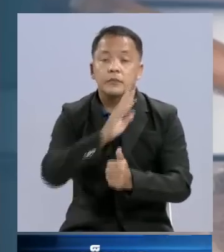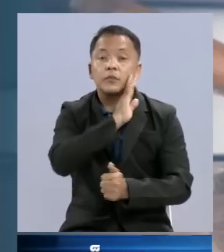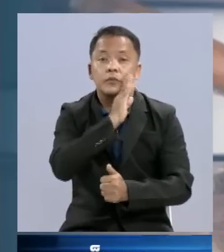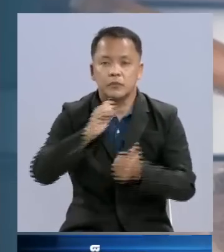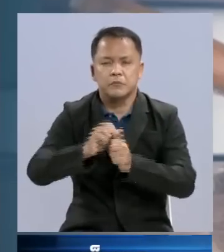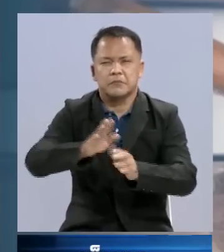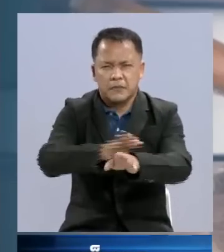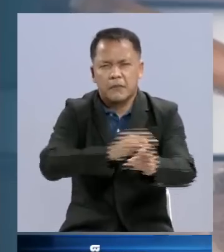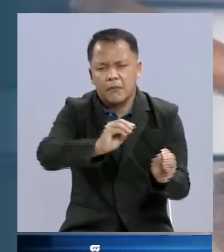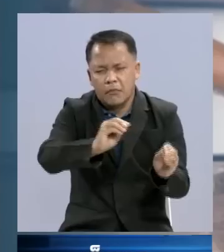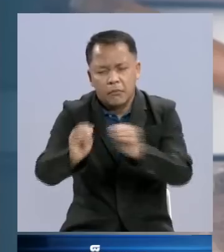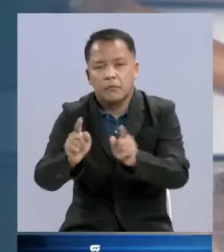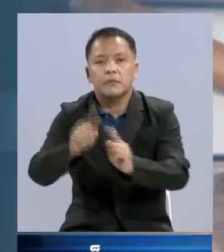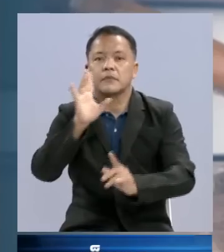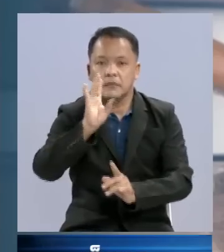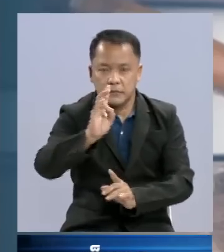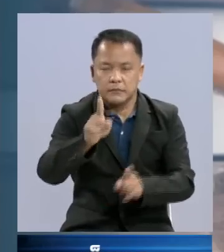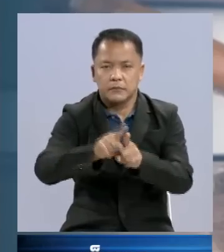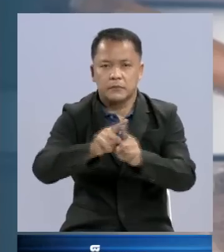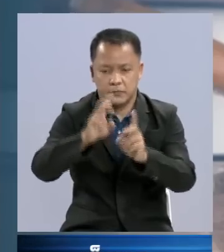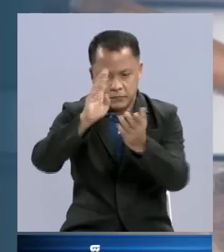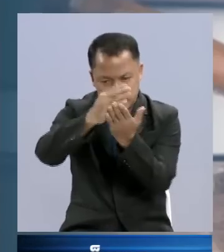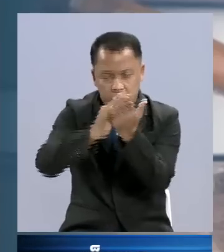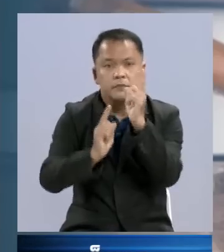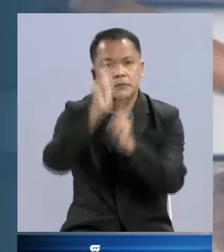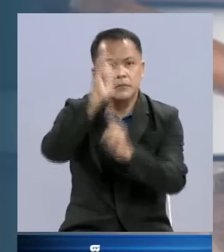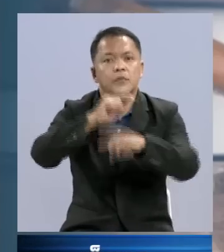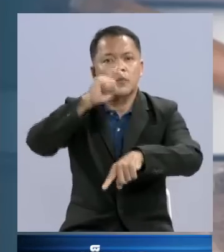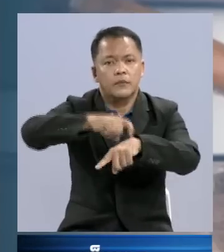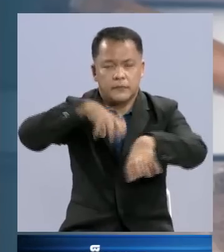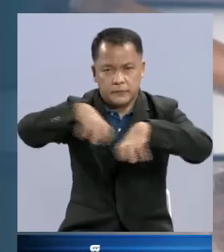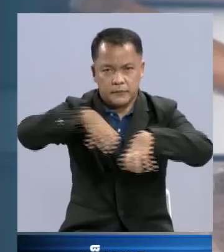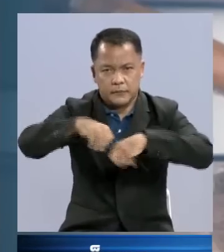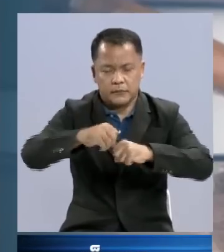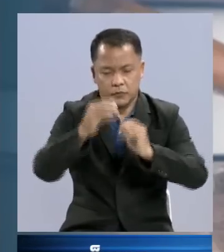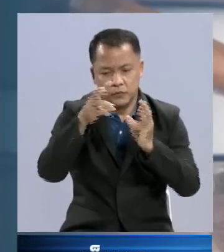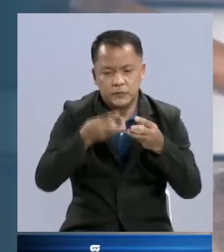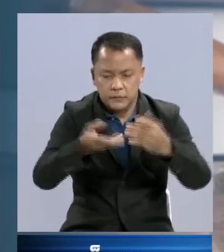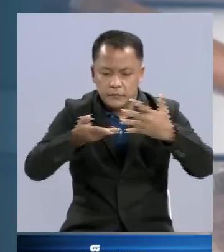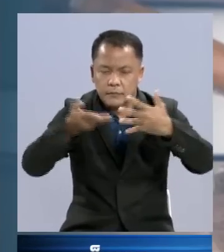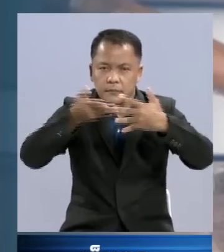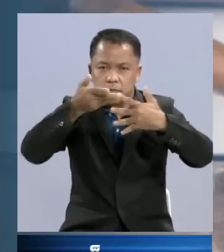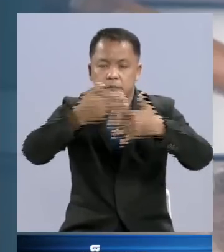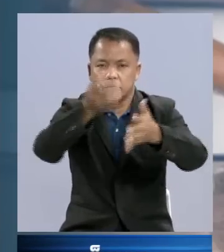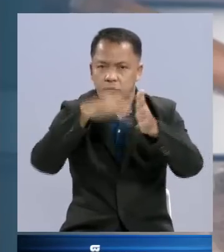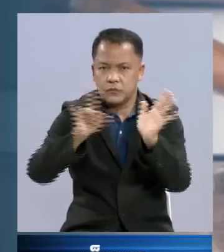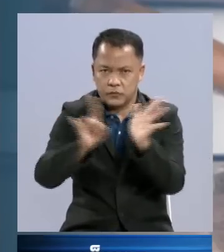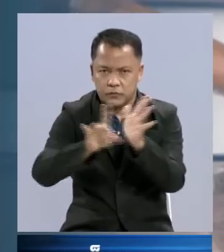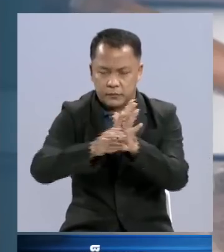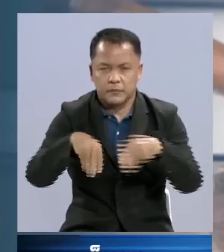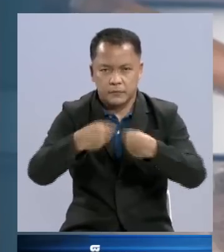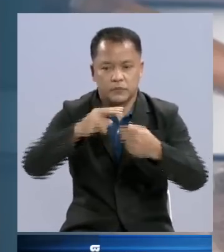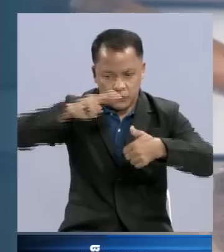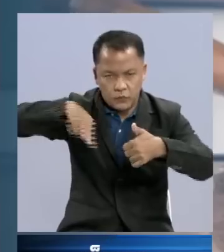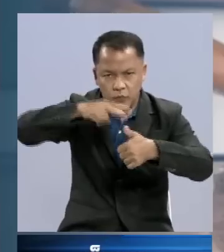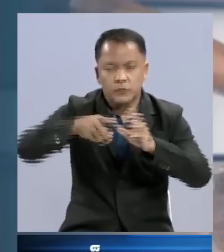ากความล่าช้าเรื่องที่7มีข้อมูลสถิติระยะเวลาดำเนินงานในแต่ละขั้นตอนด้วยแล้วเรื่องสุดท้ายต้องสามารถตร